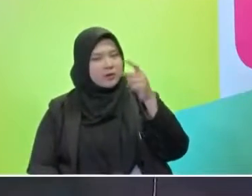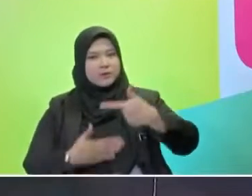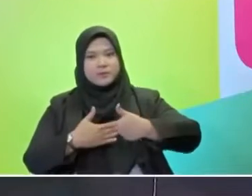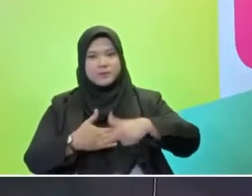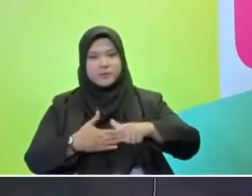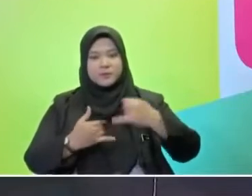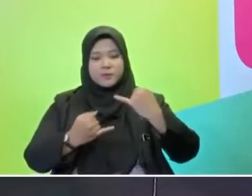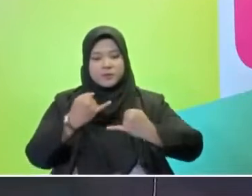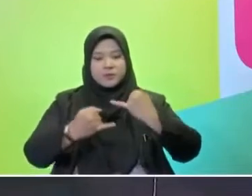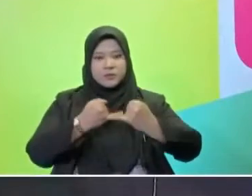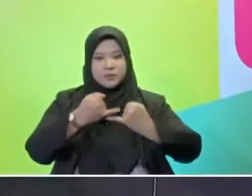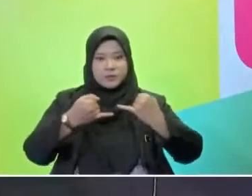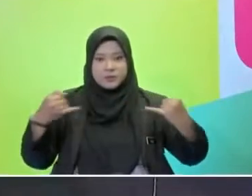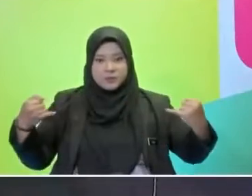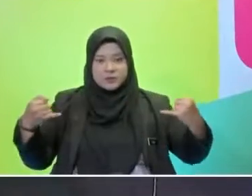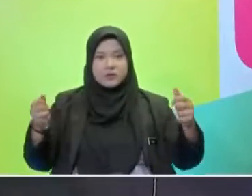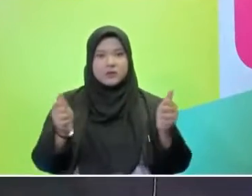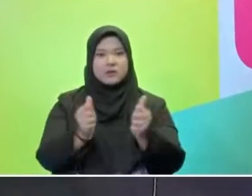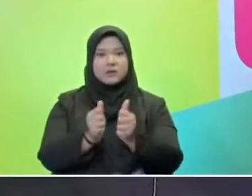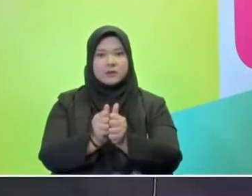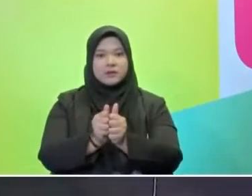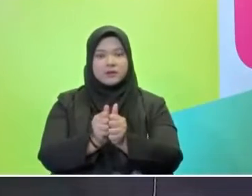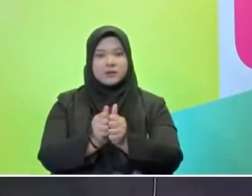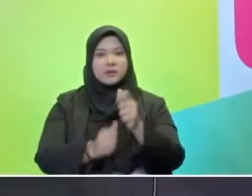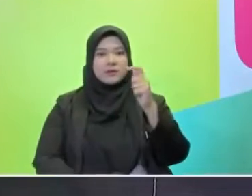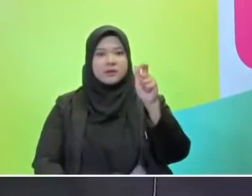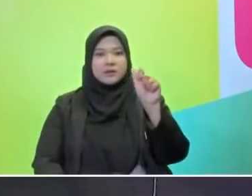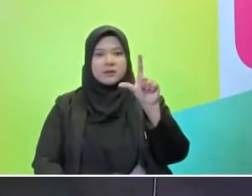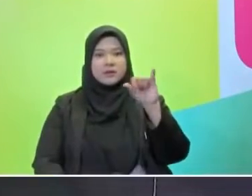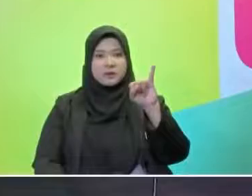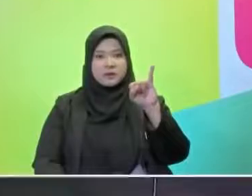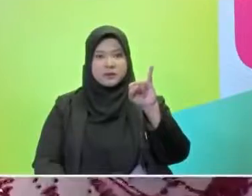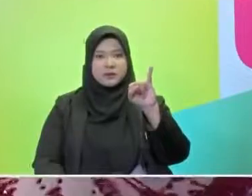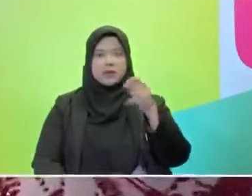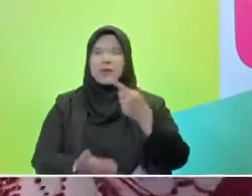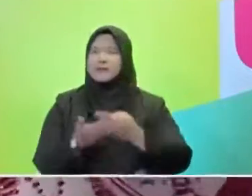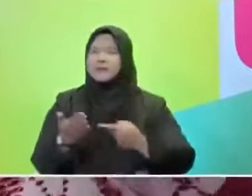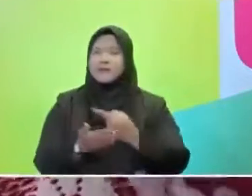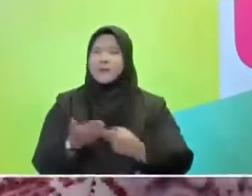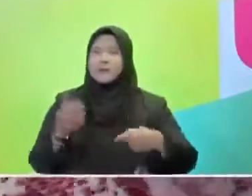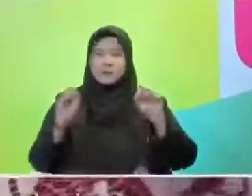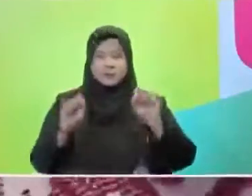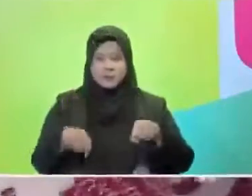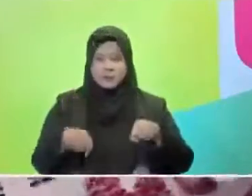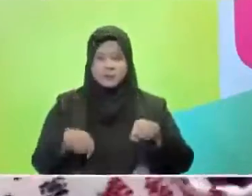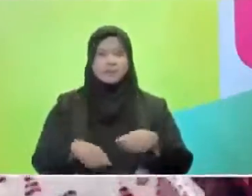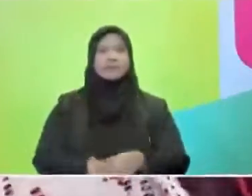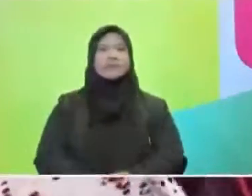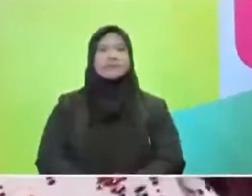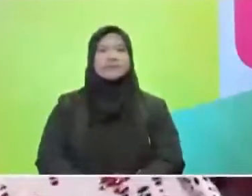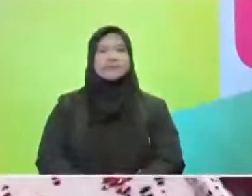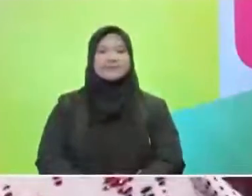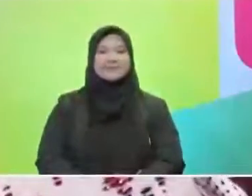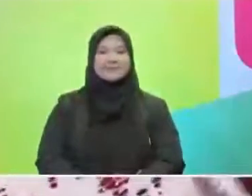tali. Warna merah jambu. Apa-apa pun tali boleh digunakan. Baik, okey. Ribbon pun